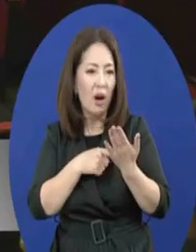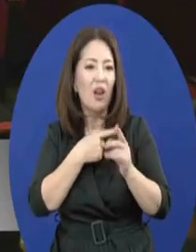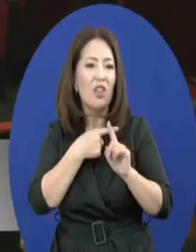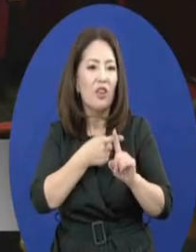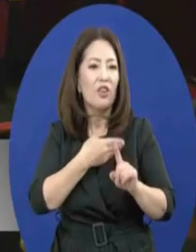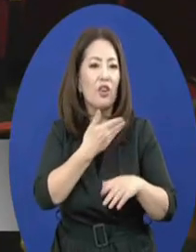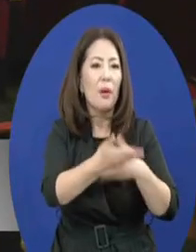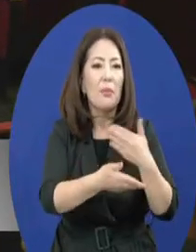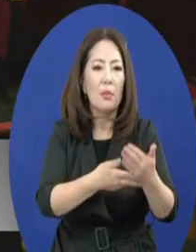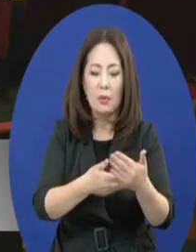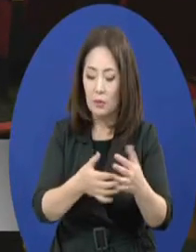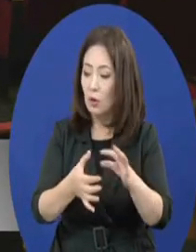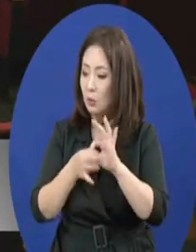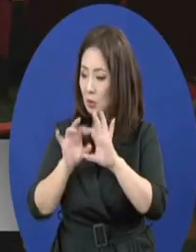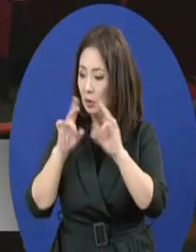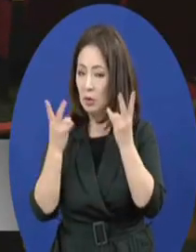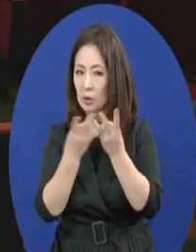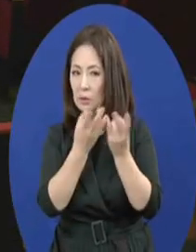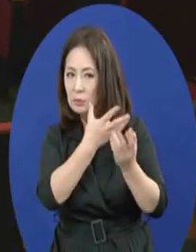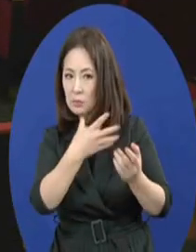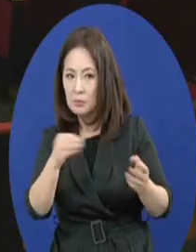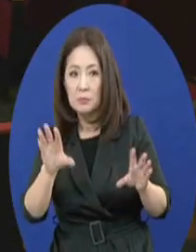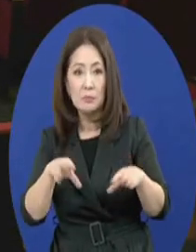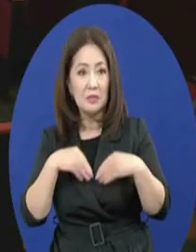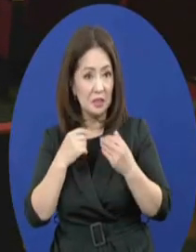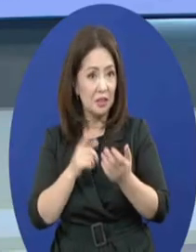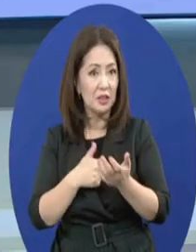байдлаар нийгэмд мэдрэгдэх хүчилтэй юм.